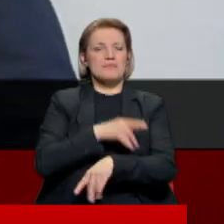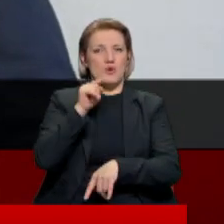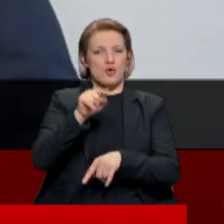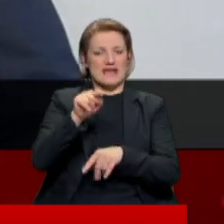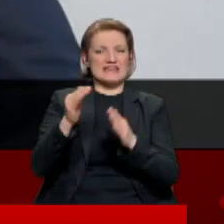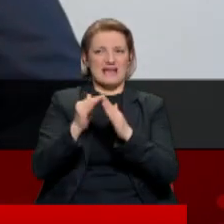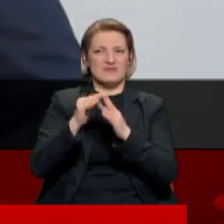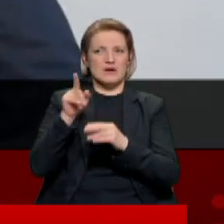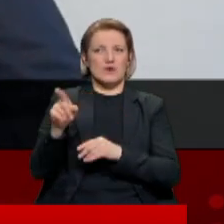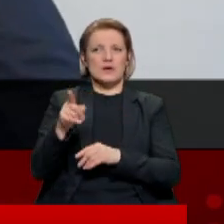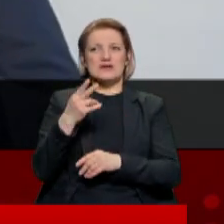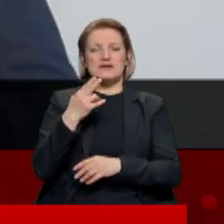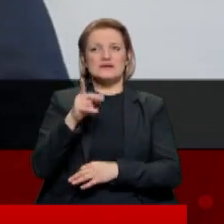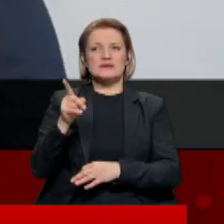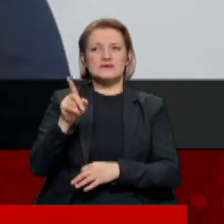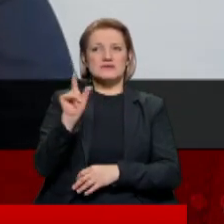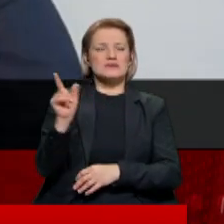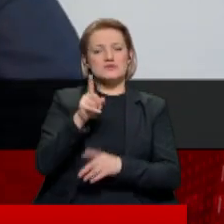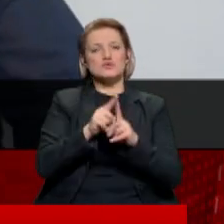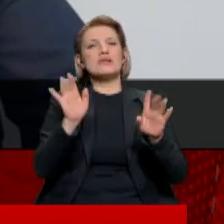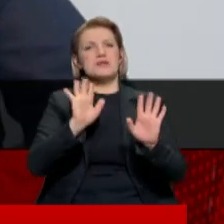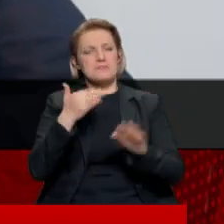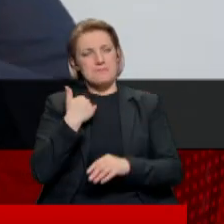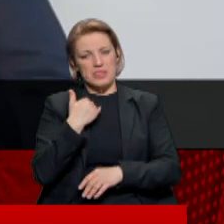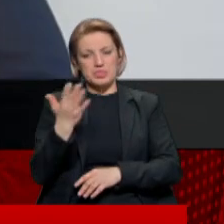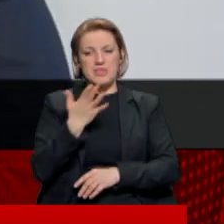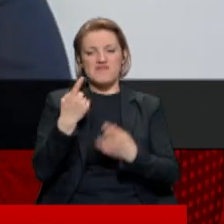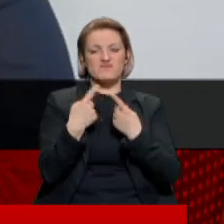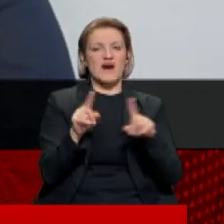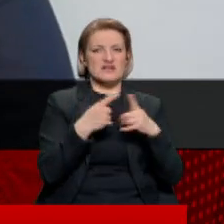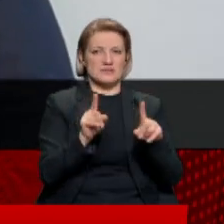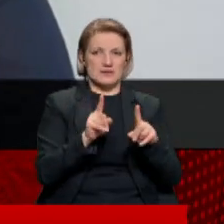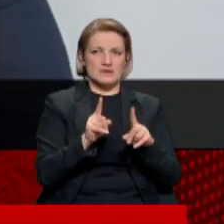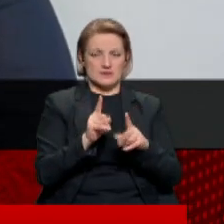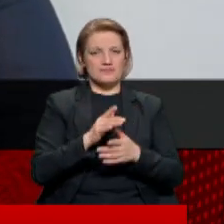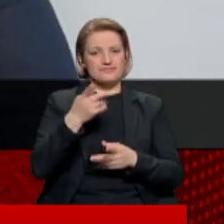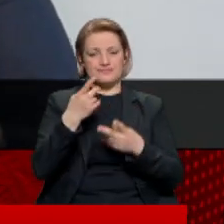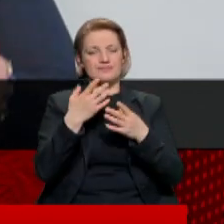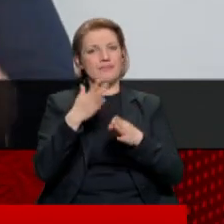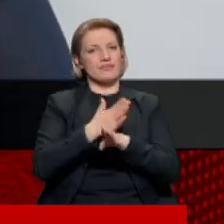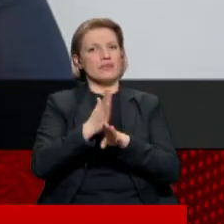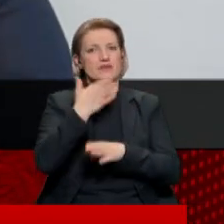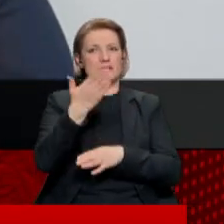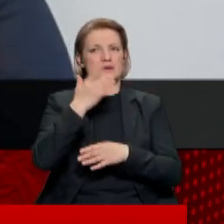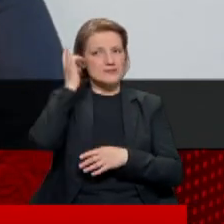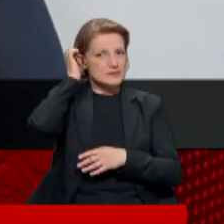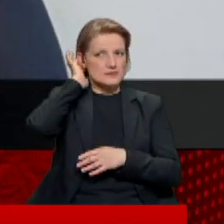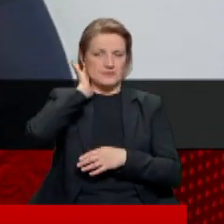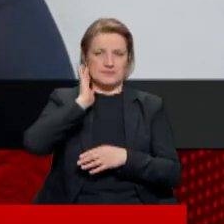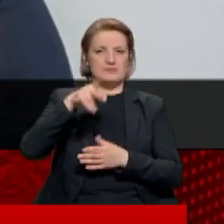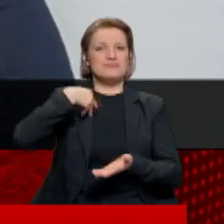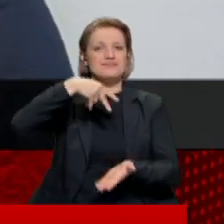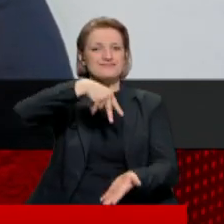evi. O kısımları anlattım, uzatmayayım. Ben daha farklı şeylerden de bahsetmek istiyorum. Kürsüde